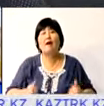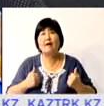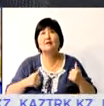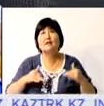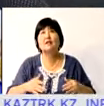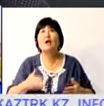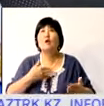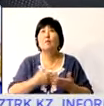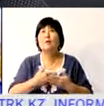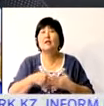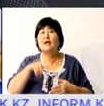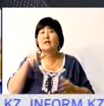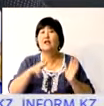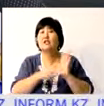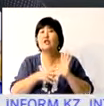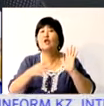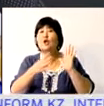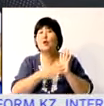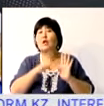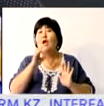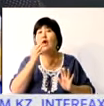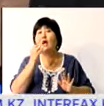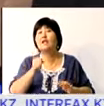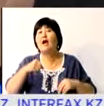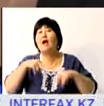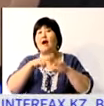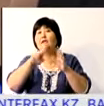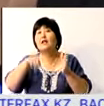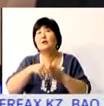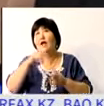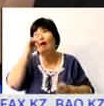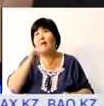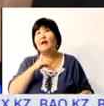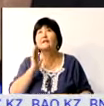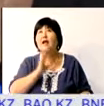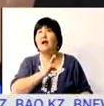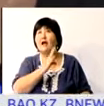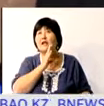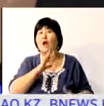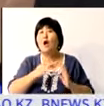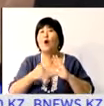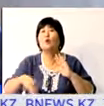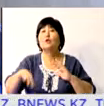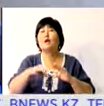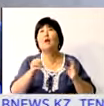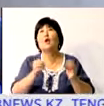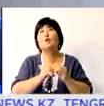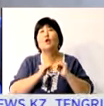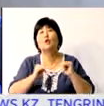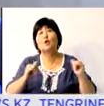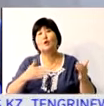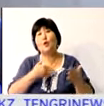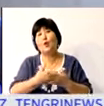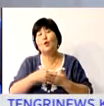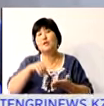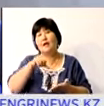келеді. Белсенді жан 8-9 қарашада Астана қаласында өтетін Қазақстан әйелдерінің ауылдық аумақтарды тұрақты дамытуға қосқан